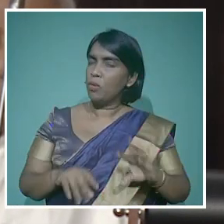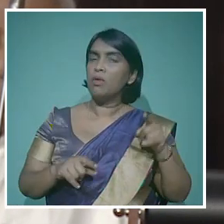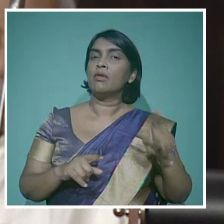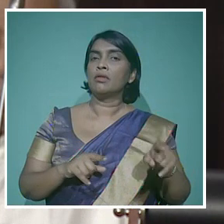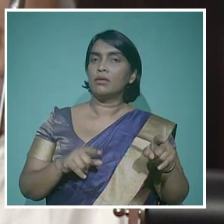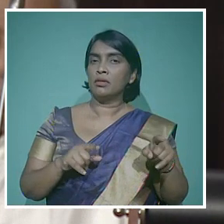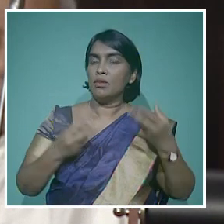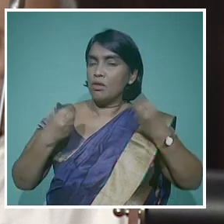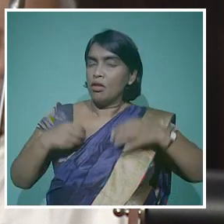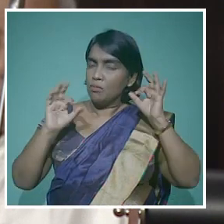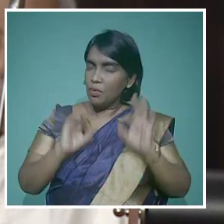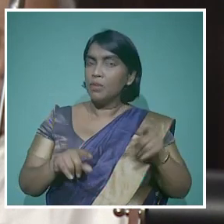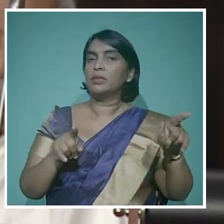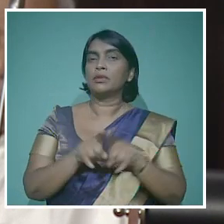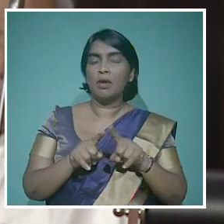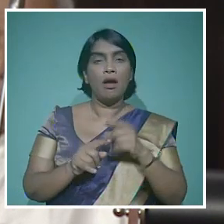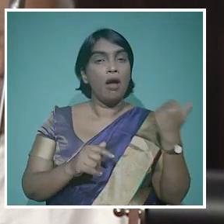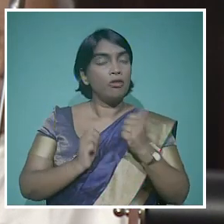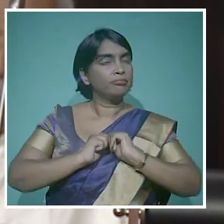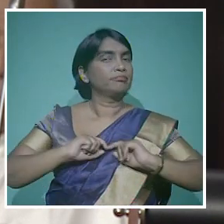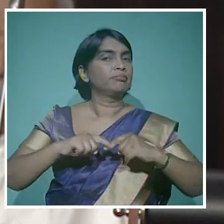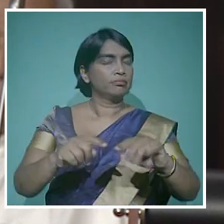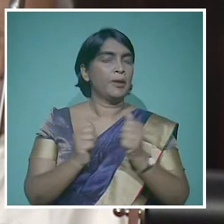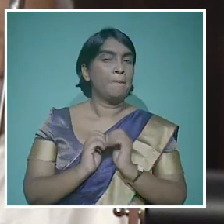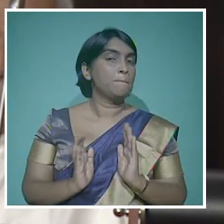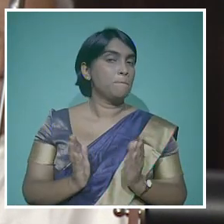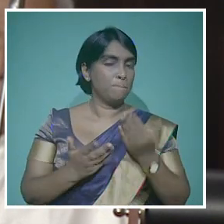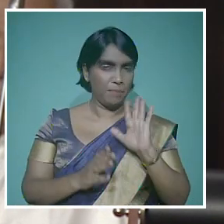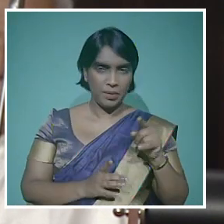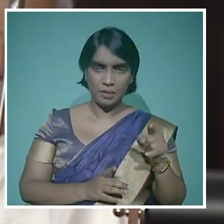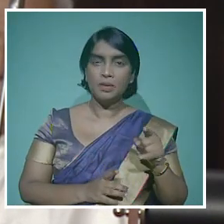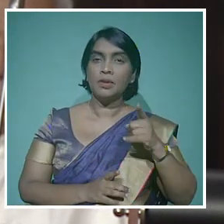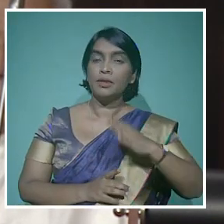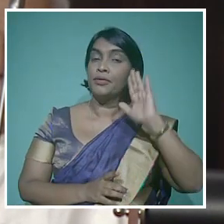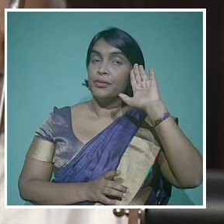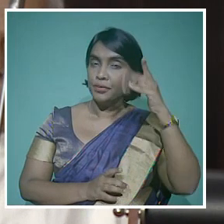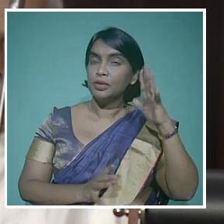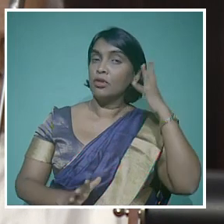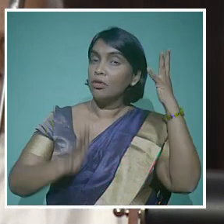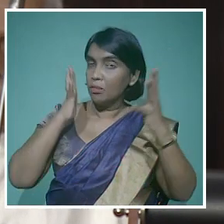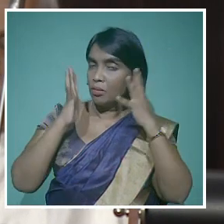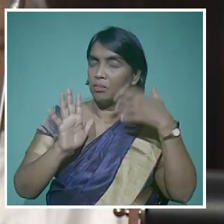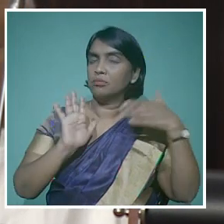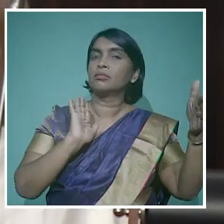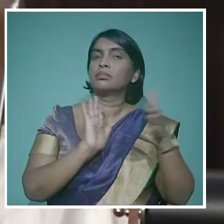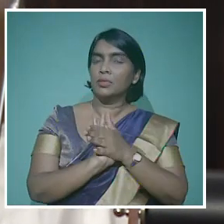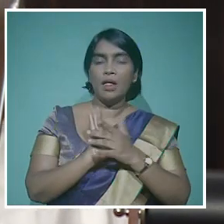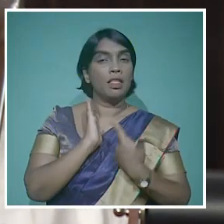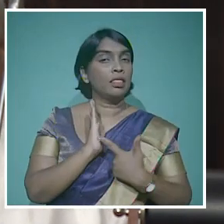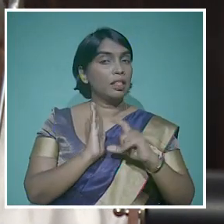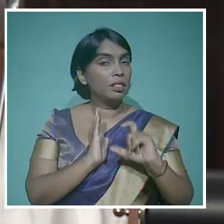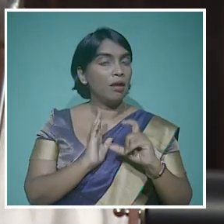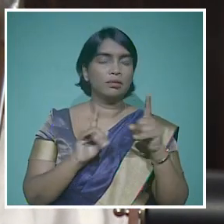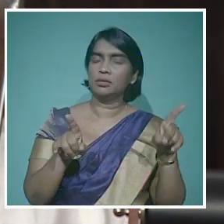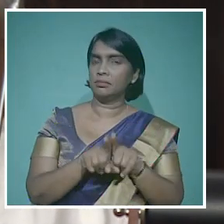මට්ටමකට නොවැටෙන අයුරින්ද නව ගමන අප ආරම්භ කළ යුතු වෙනවා. විශේෂයෙන්ම ලෝකයේ සමග තාක්ෂණික